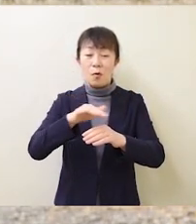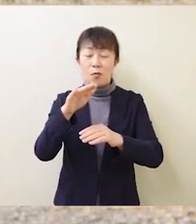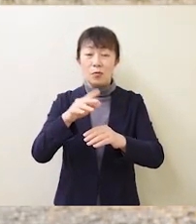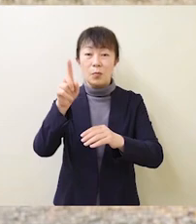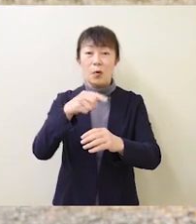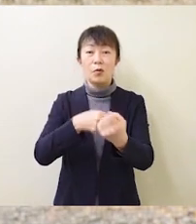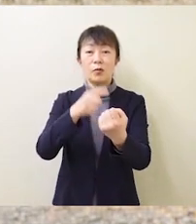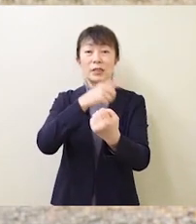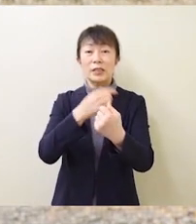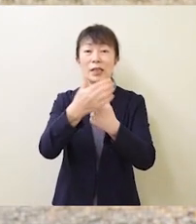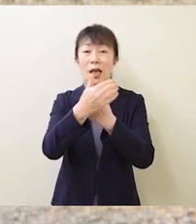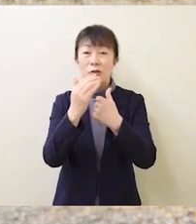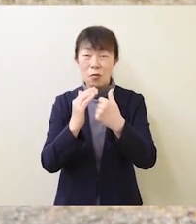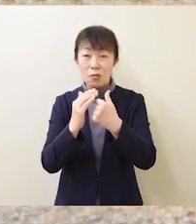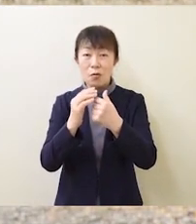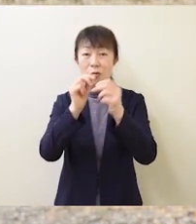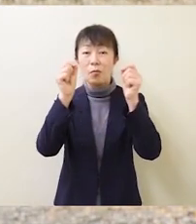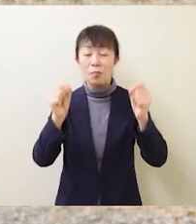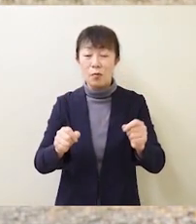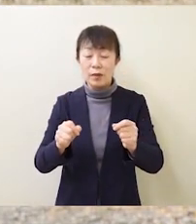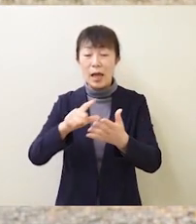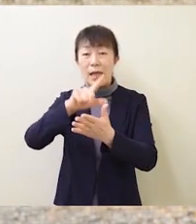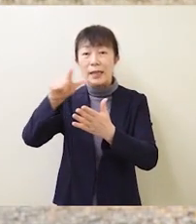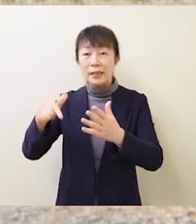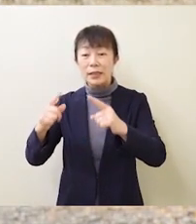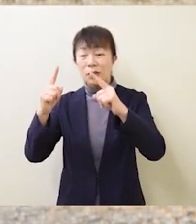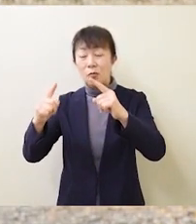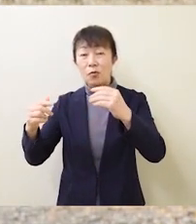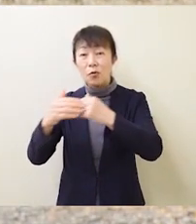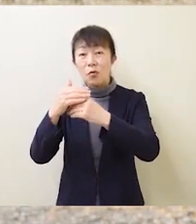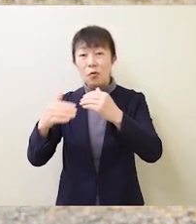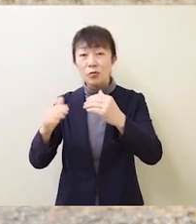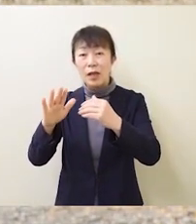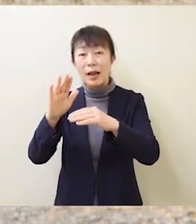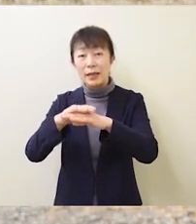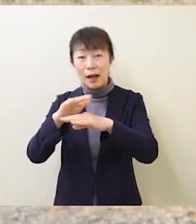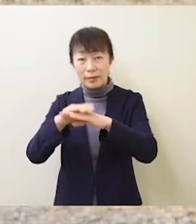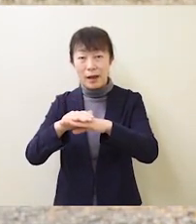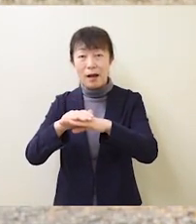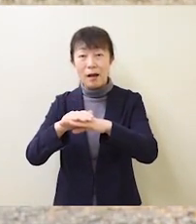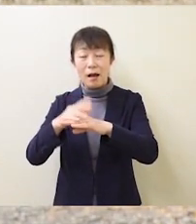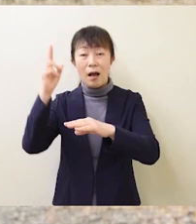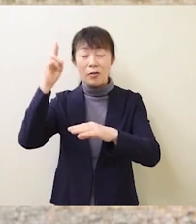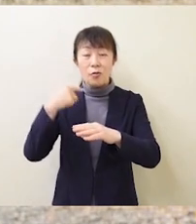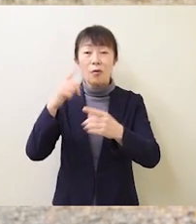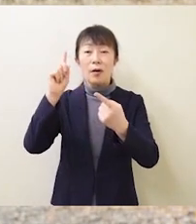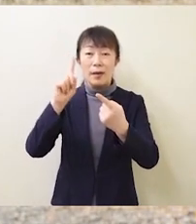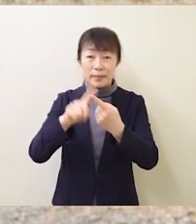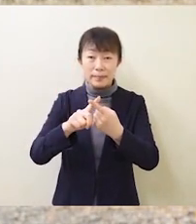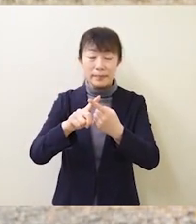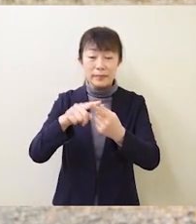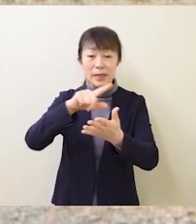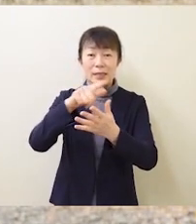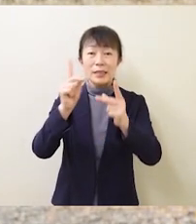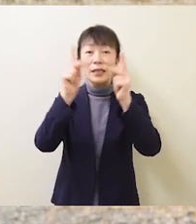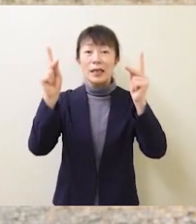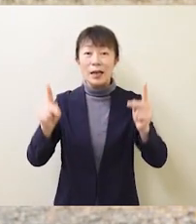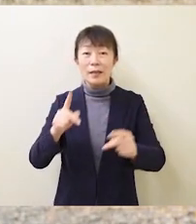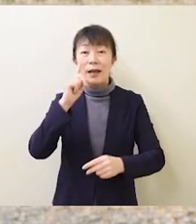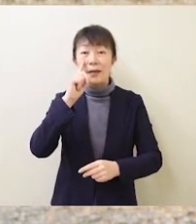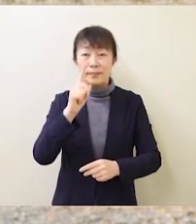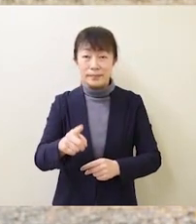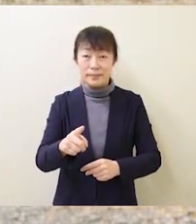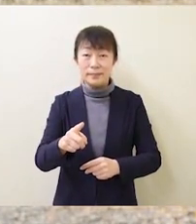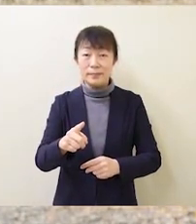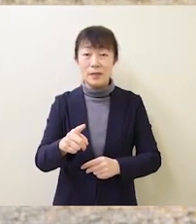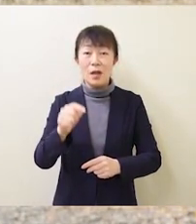どもと人権擁護に関わる問題や地域の公共交通の在り方など、横須賀ならではの地域課題にスポット